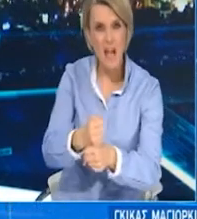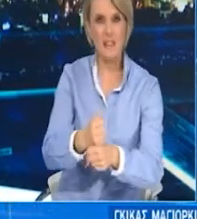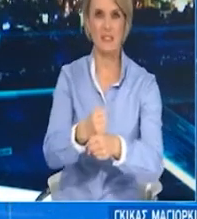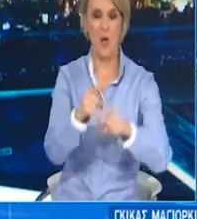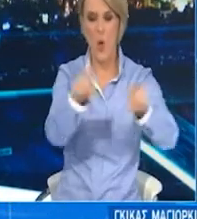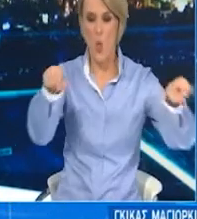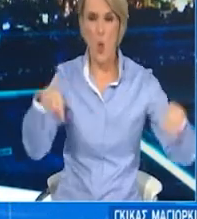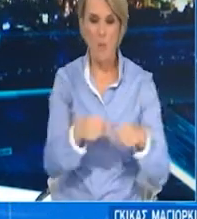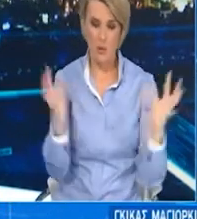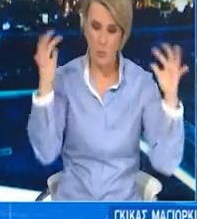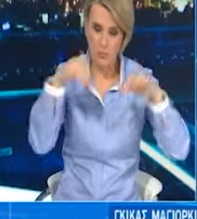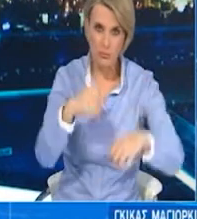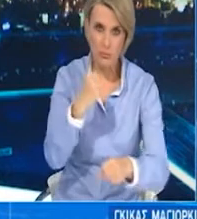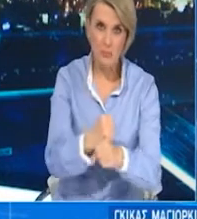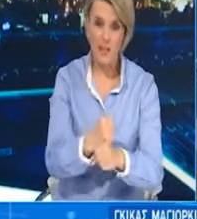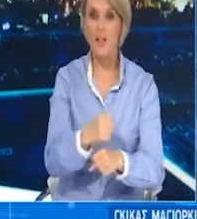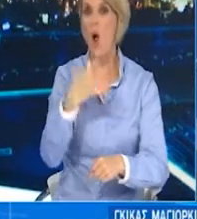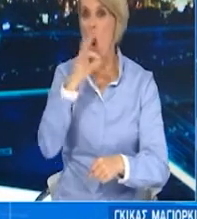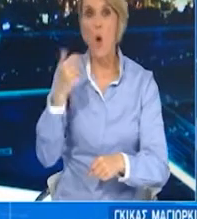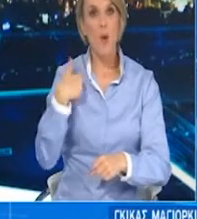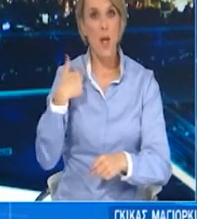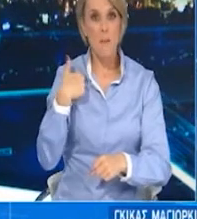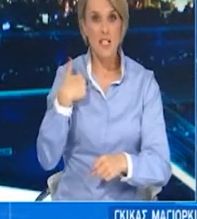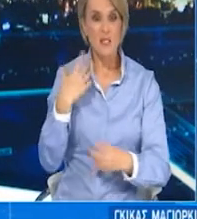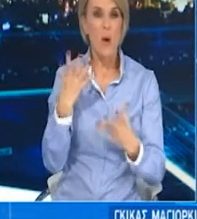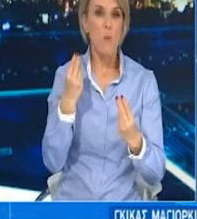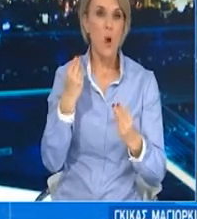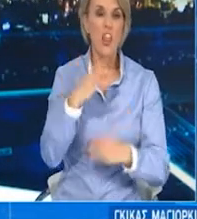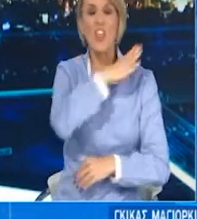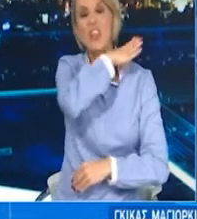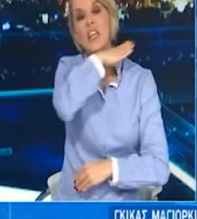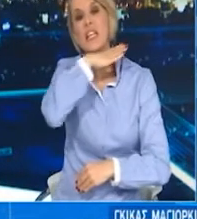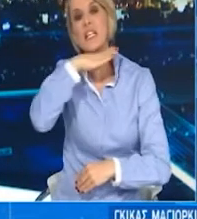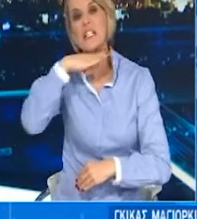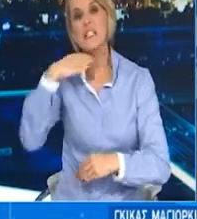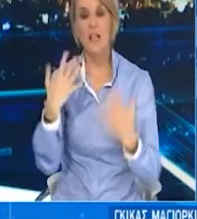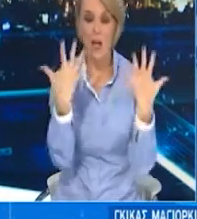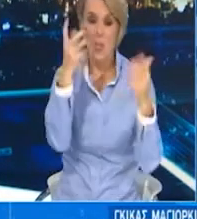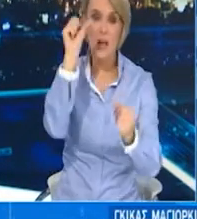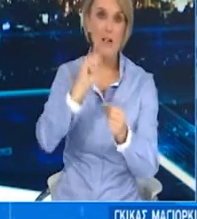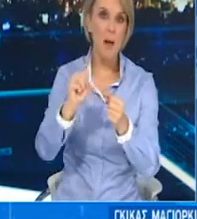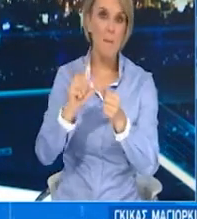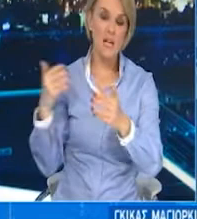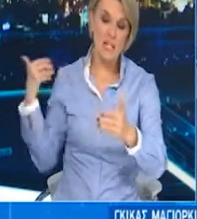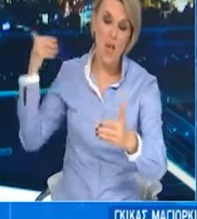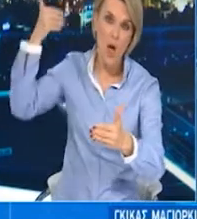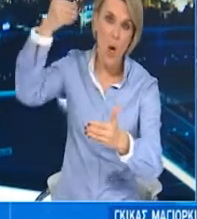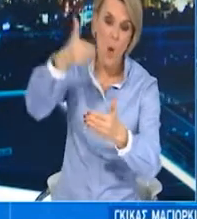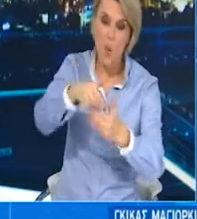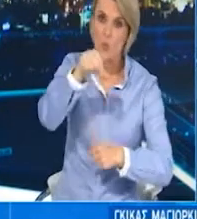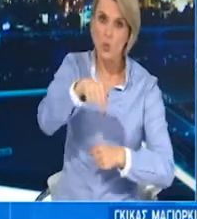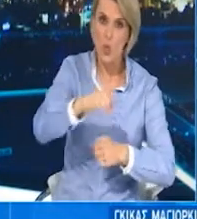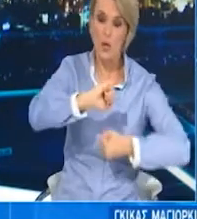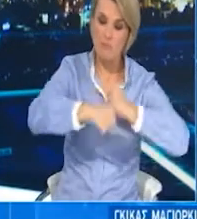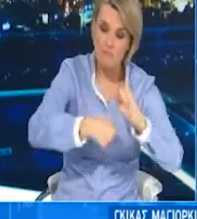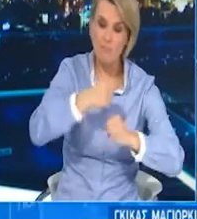ιού. Ό,τι κερδίζουμε με κόπο πρέπει να το διατηρήσουμε δυστυχώς, ακόμα δεν είμαστε σε επίπεδο για κοινωνική χαλάρωση.